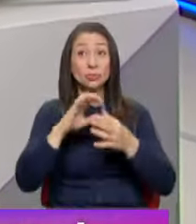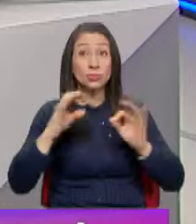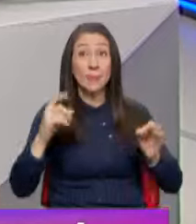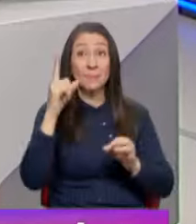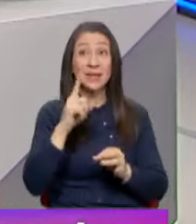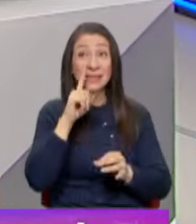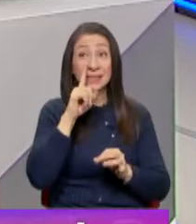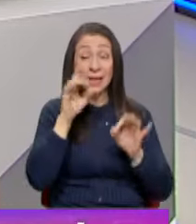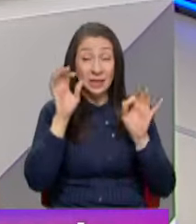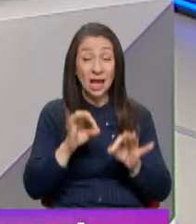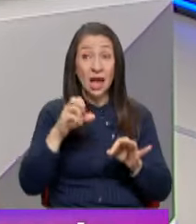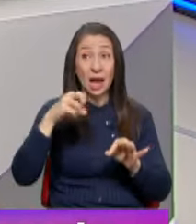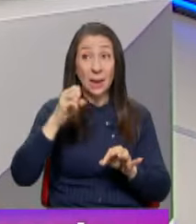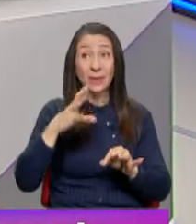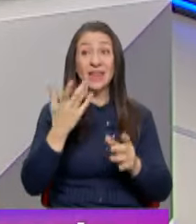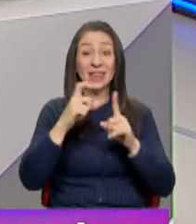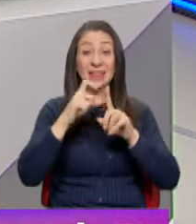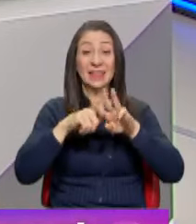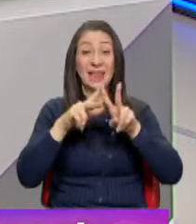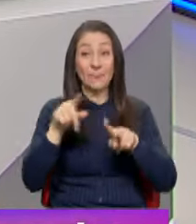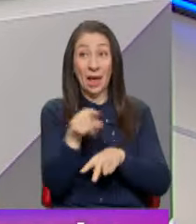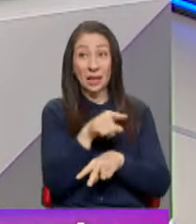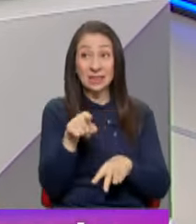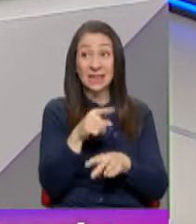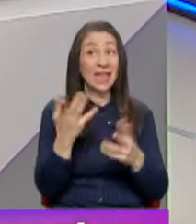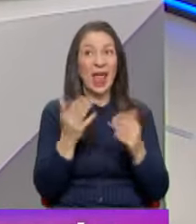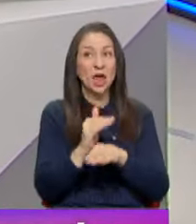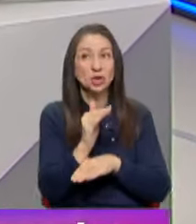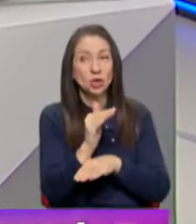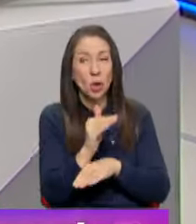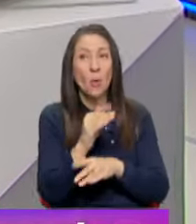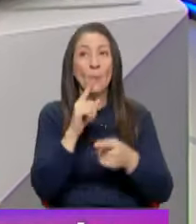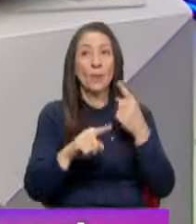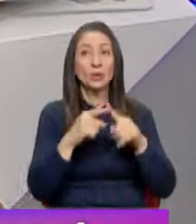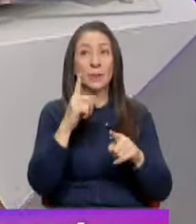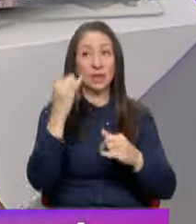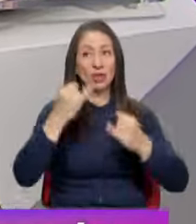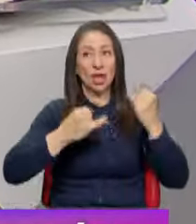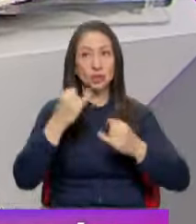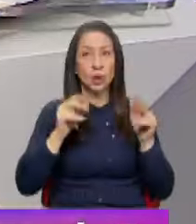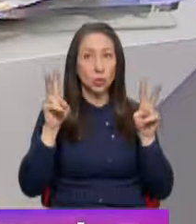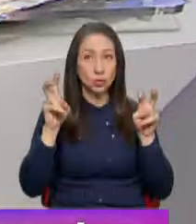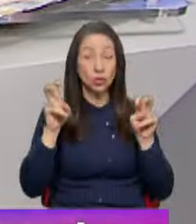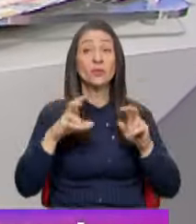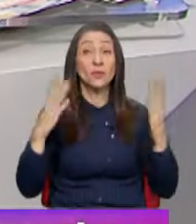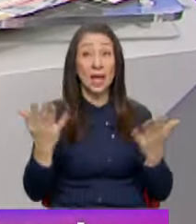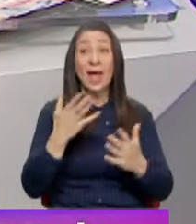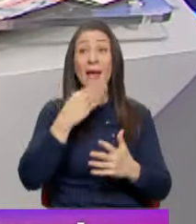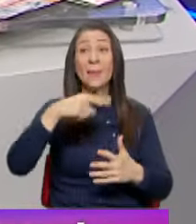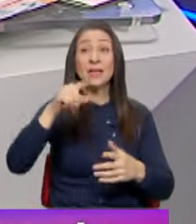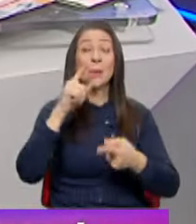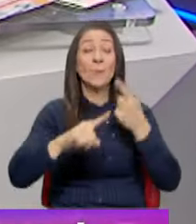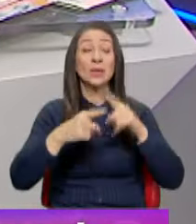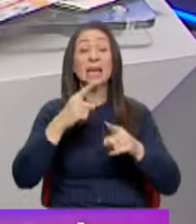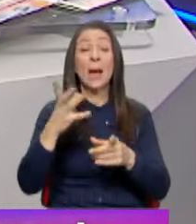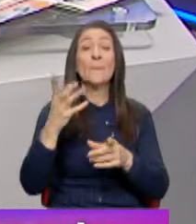1 Nisan itibariyle AK Parti ve den parti arasında neler yaşanıyor Siyasette bir tartışma konusu ve emekliler